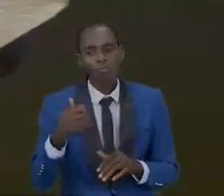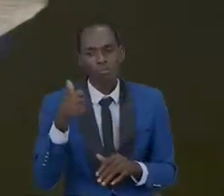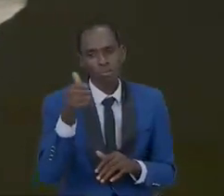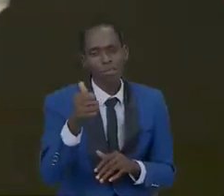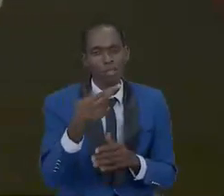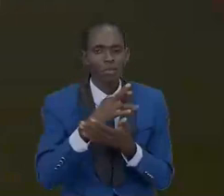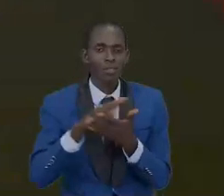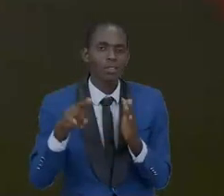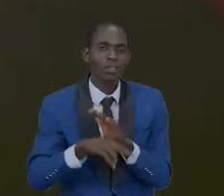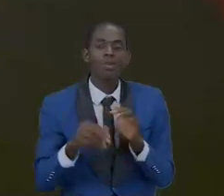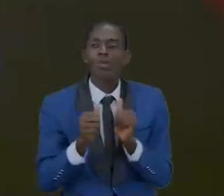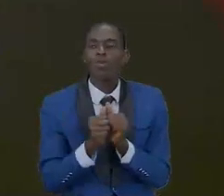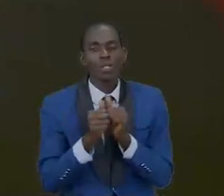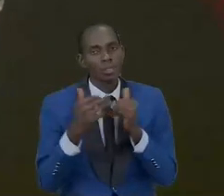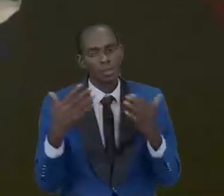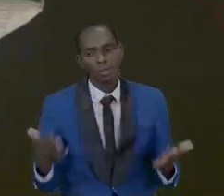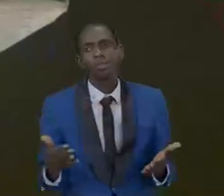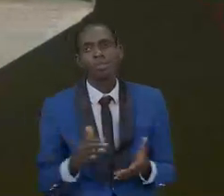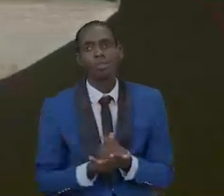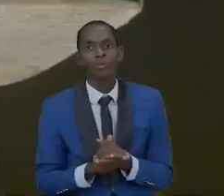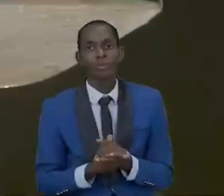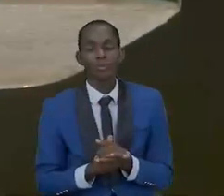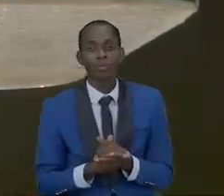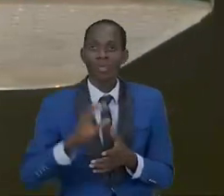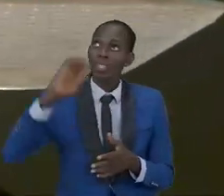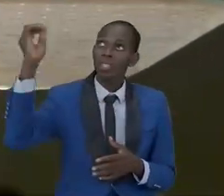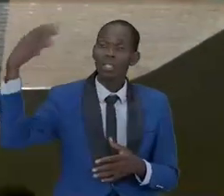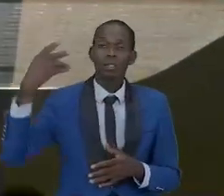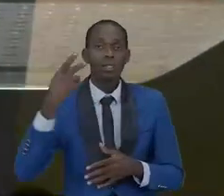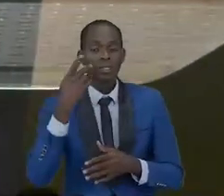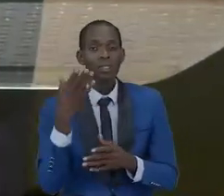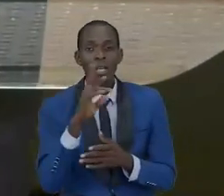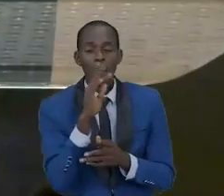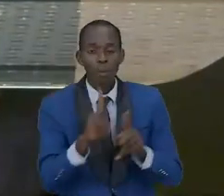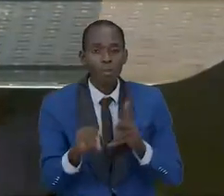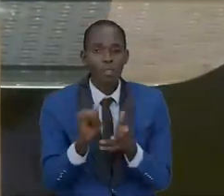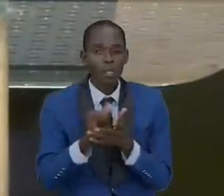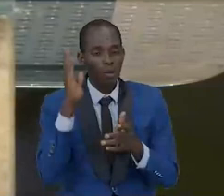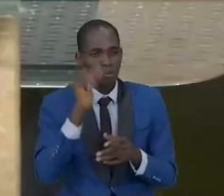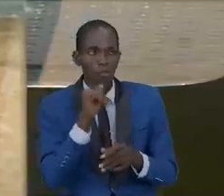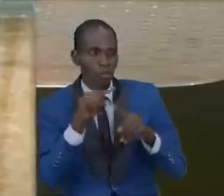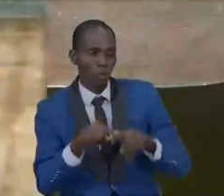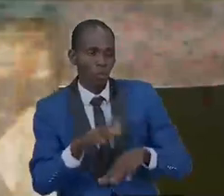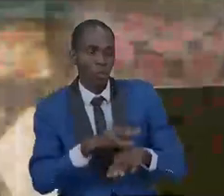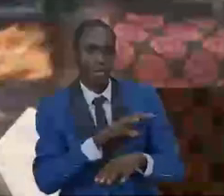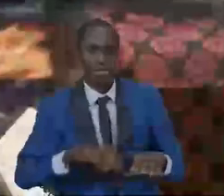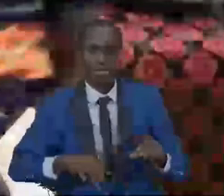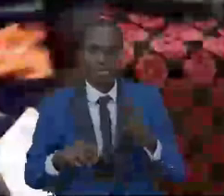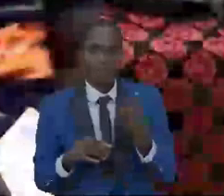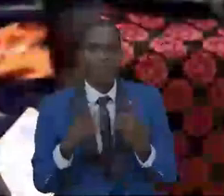et tu sais ce qui ce qui va arriver dans la vie de ceux-là qui ne vont pas compter sur Christ